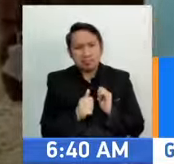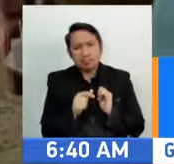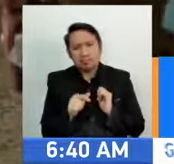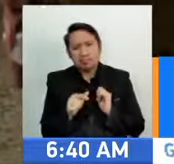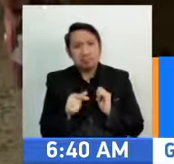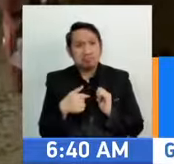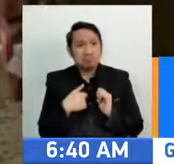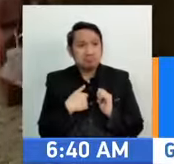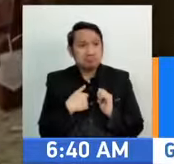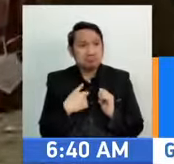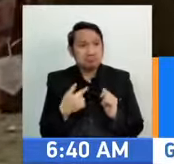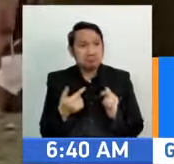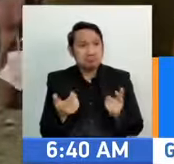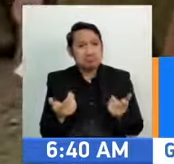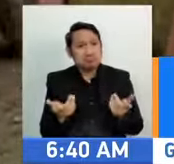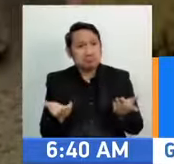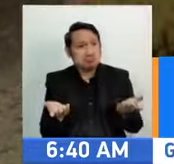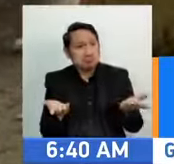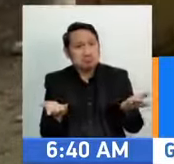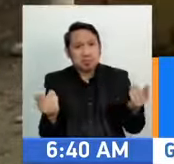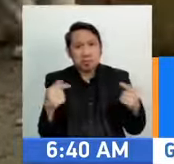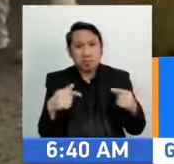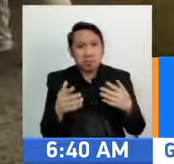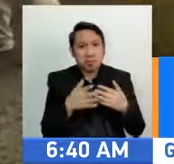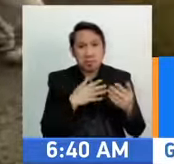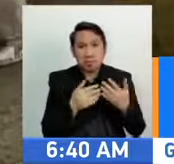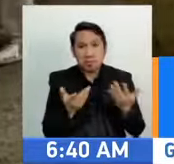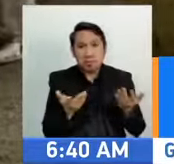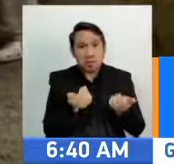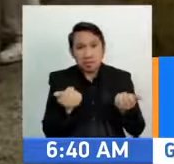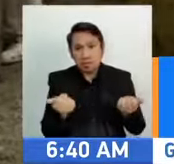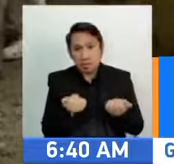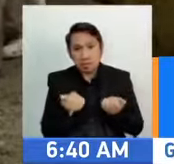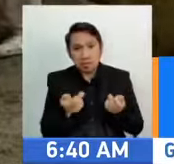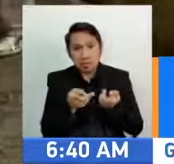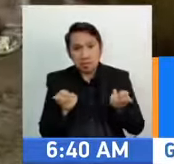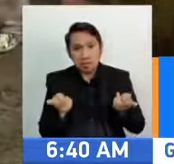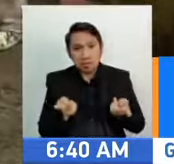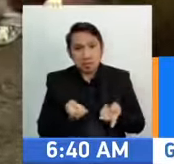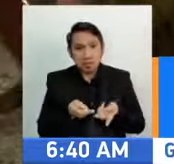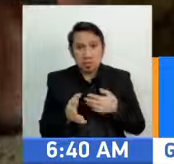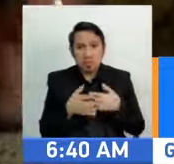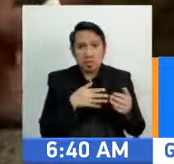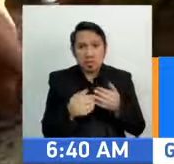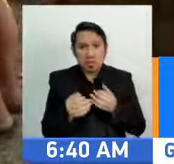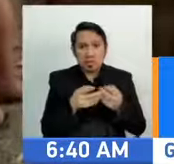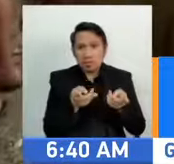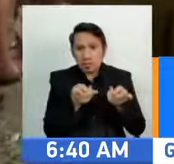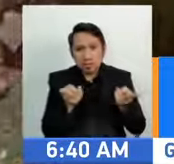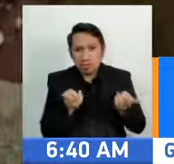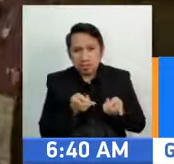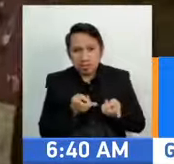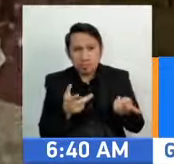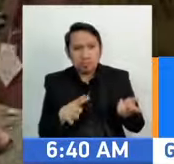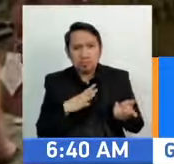dito. Kung ano yung pwestong available, hindi ka na makakapamili kung ano pa. Siyempre, tikman muna natin yung sabaw.